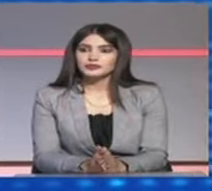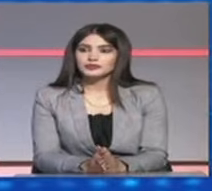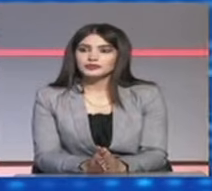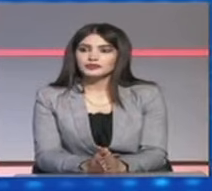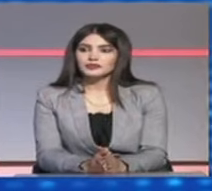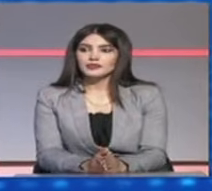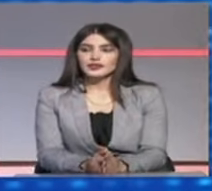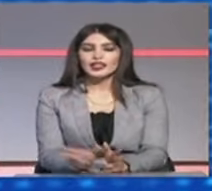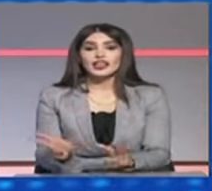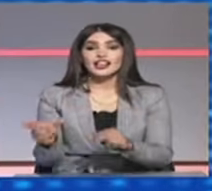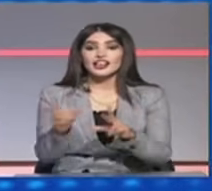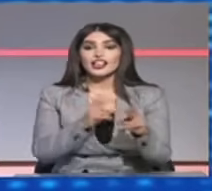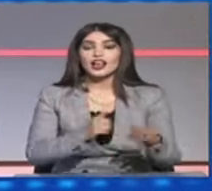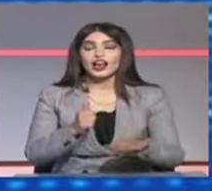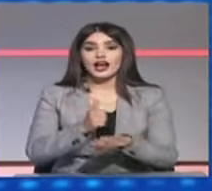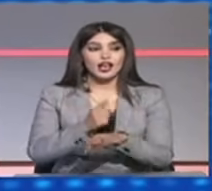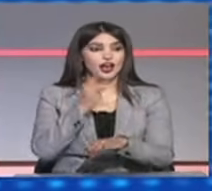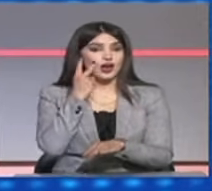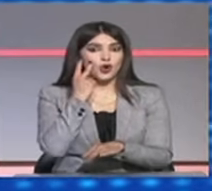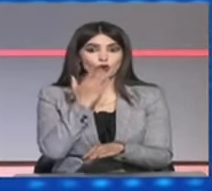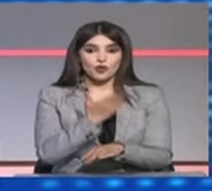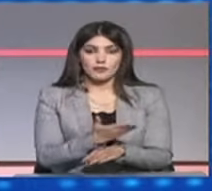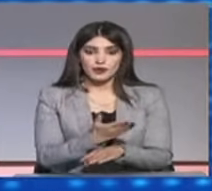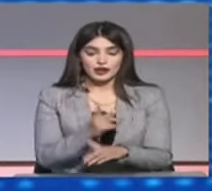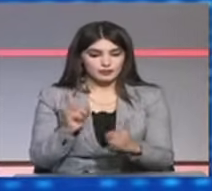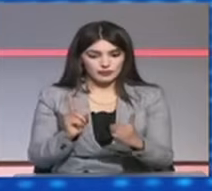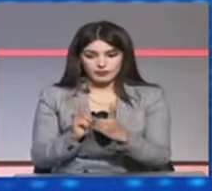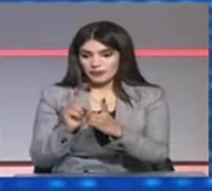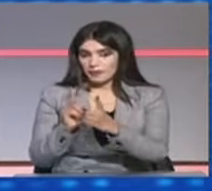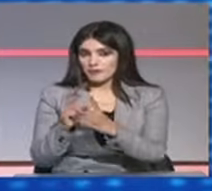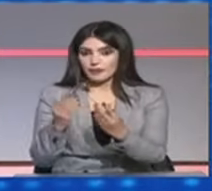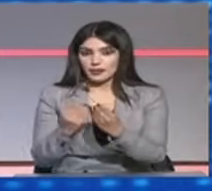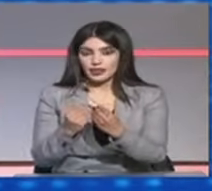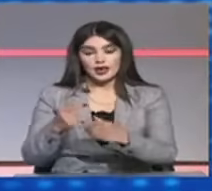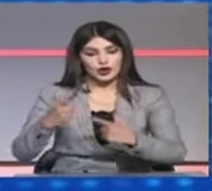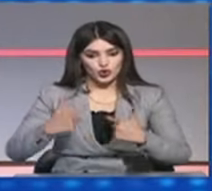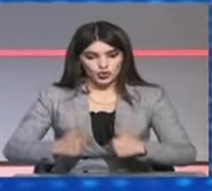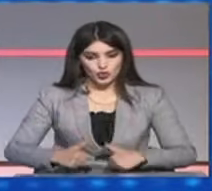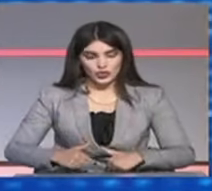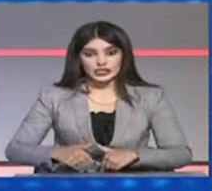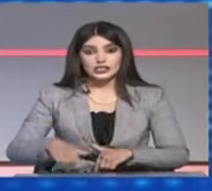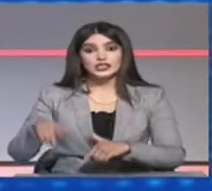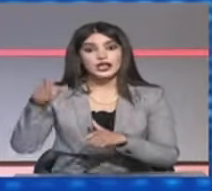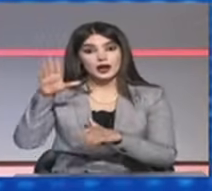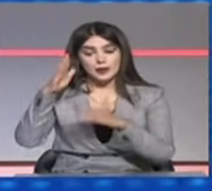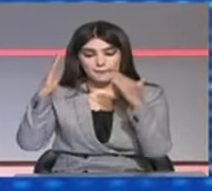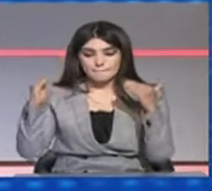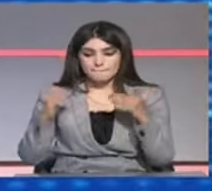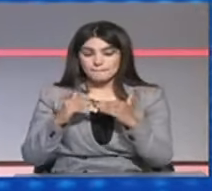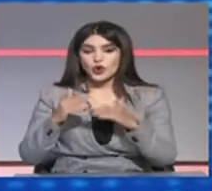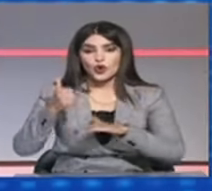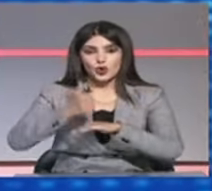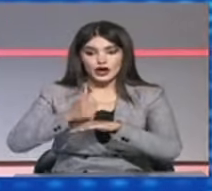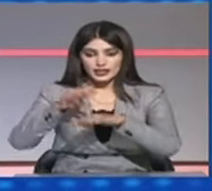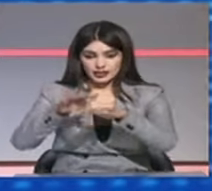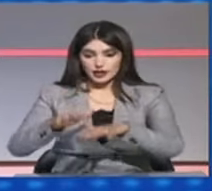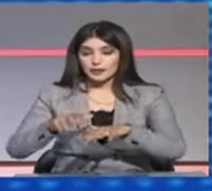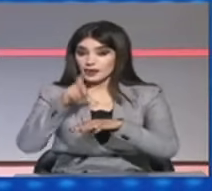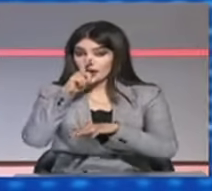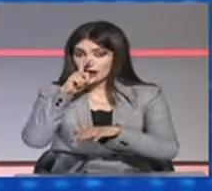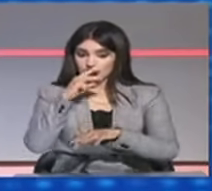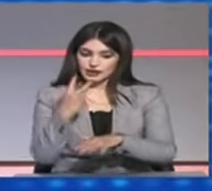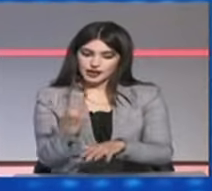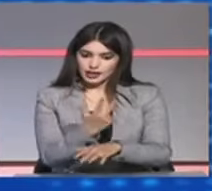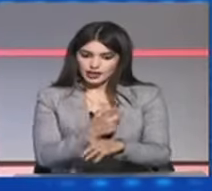كما جمعت رئيس الجمهوريه يستعيد لقاءات بكل من رئيس الوزراء المصري ورئيس البرلمان العربيه تم التاكيد